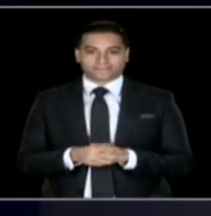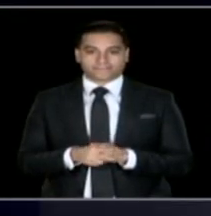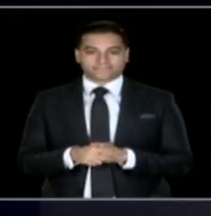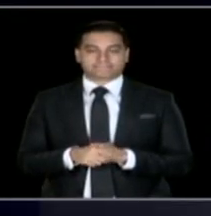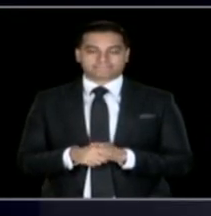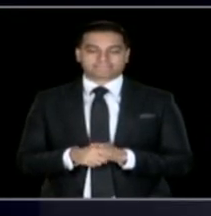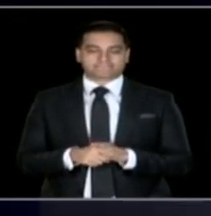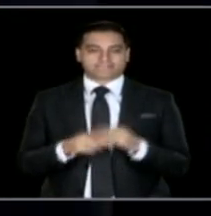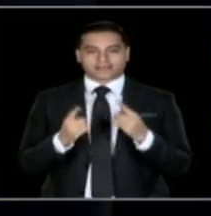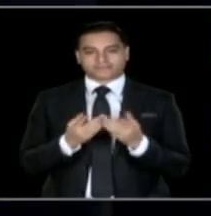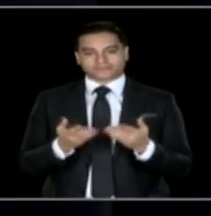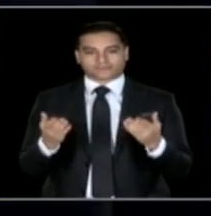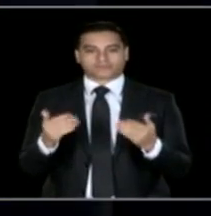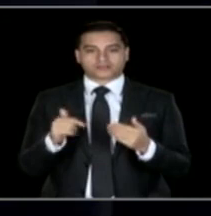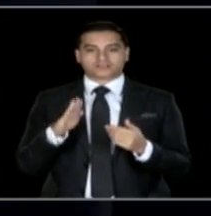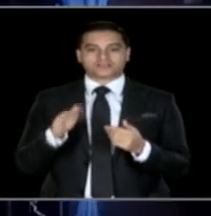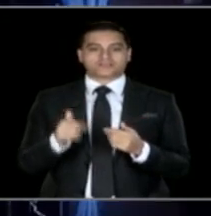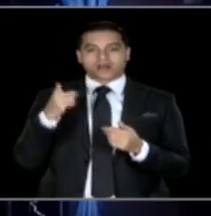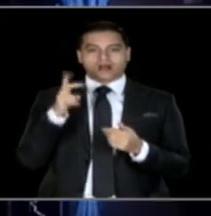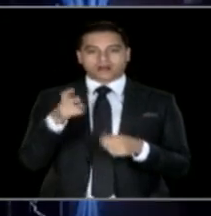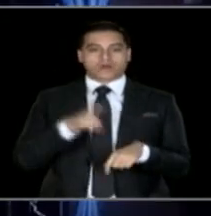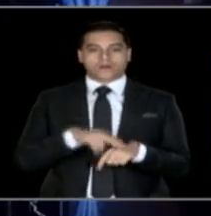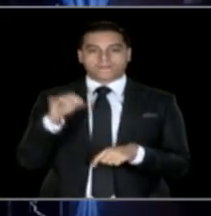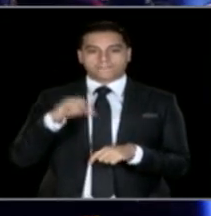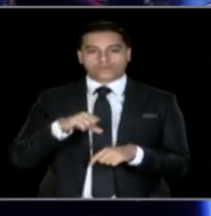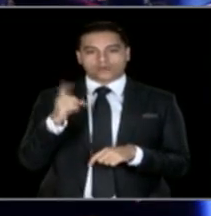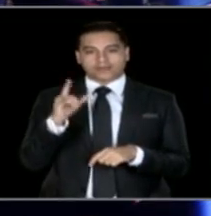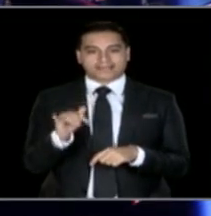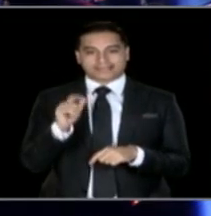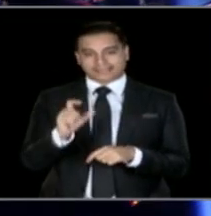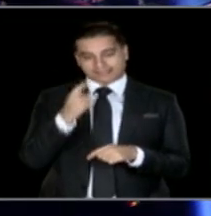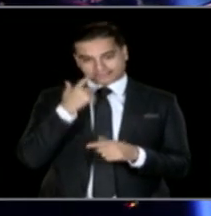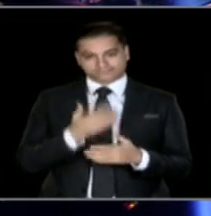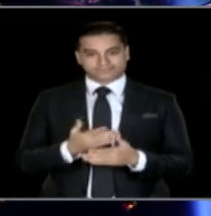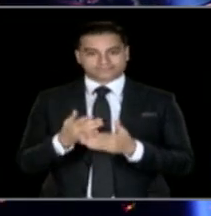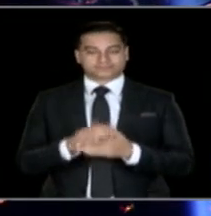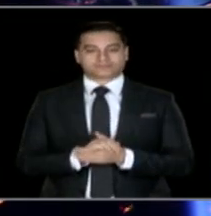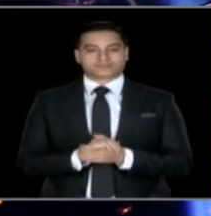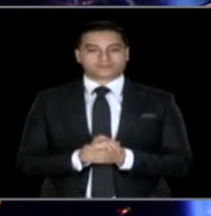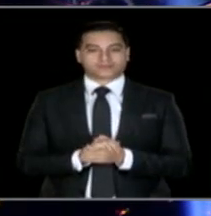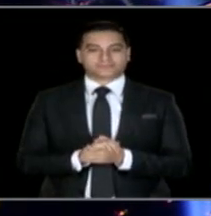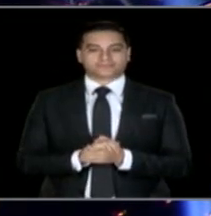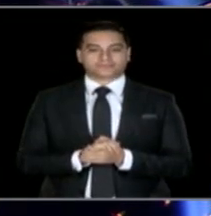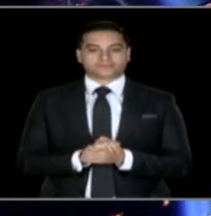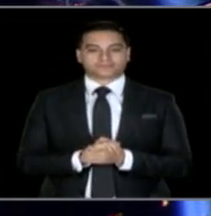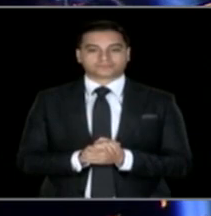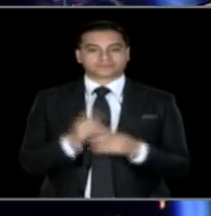تفضل سارة ونورين، نورين وسارة لسه ما عندناش أهداف.